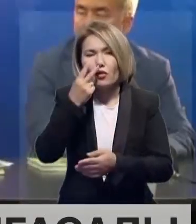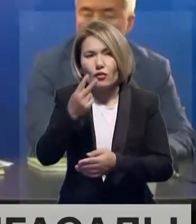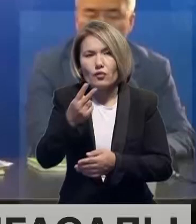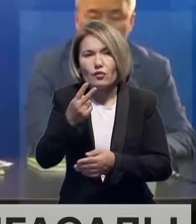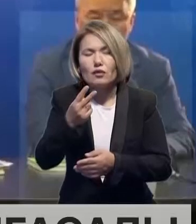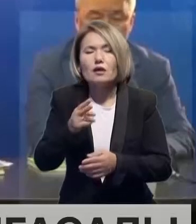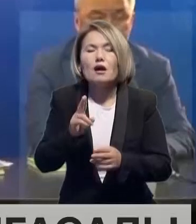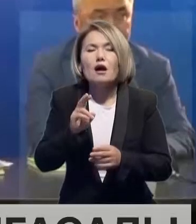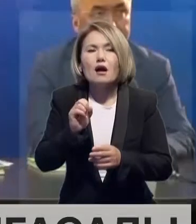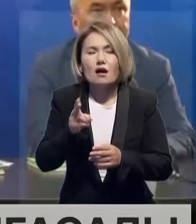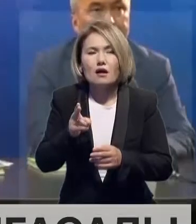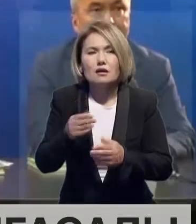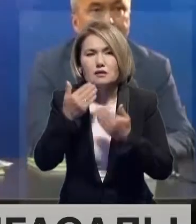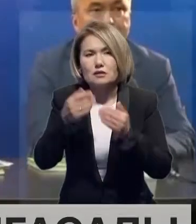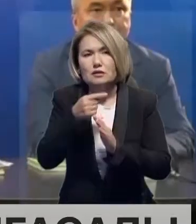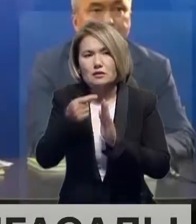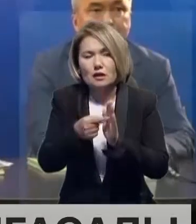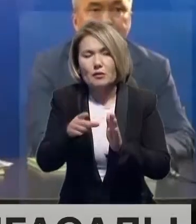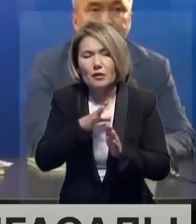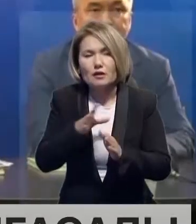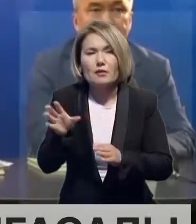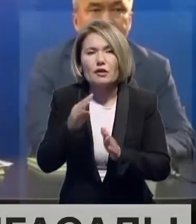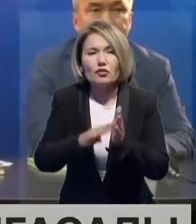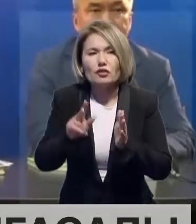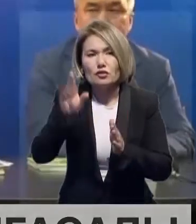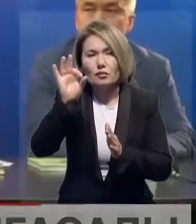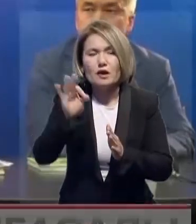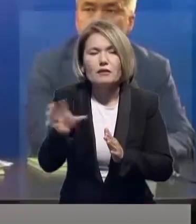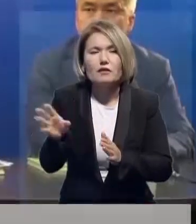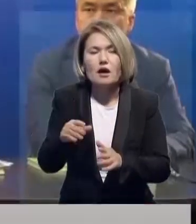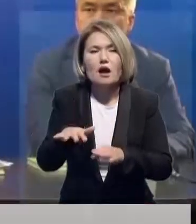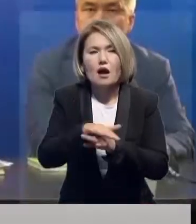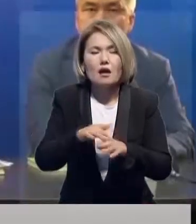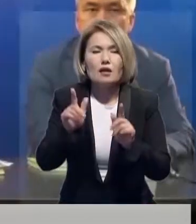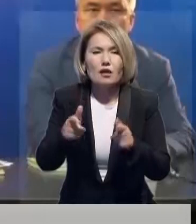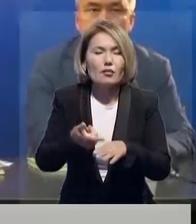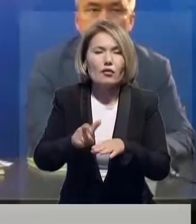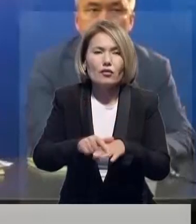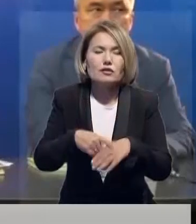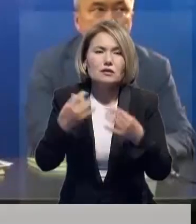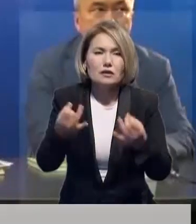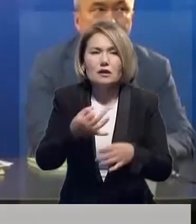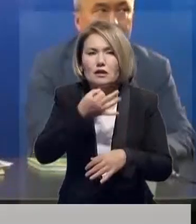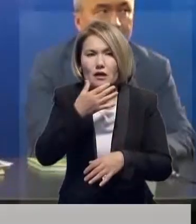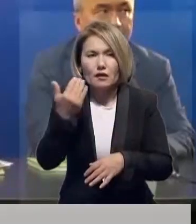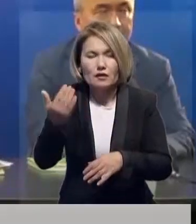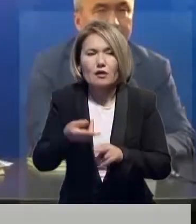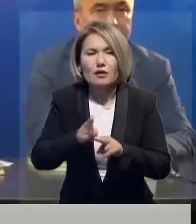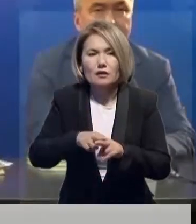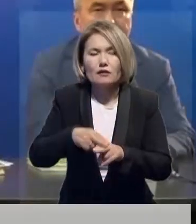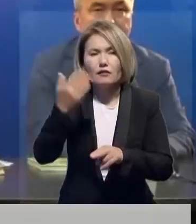адам 93% қолдап дауыс берді. Яғни халықтың қызығушылығы жоғары болды. Сол себепті біз биылғы